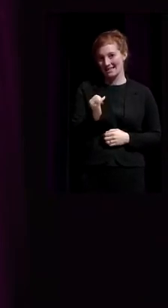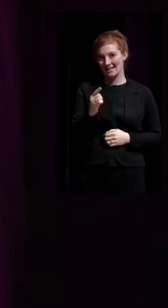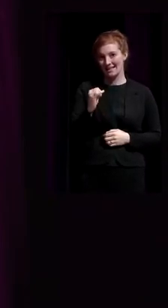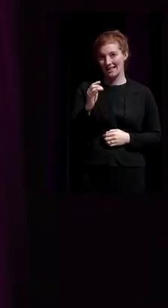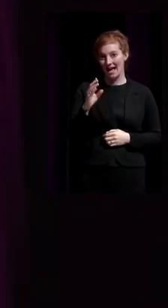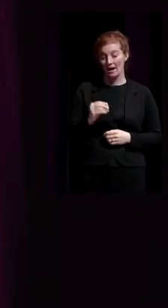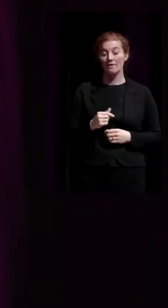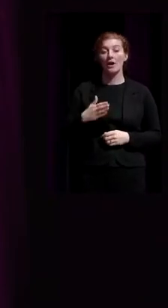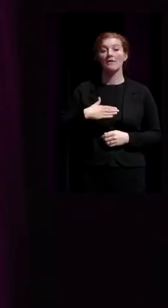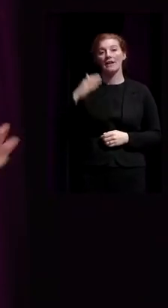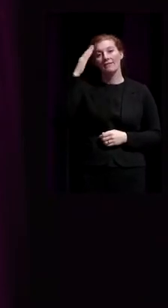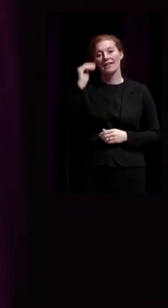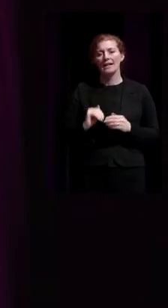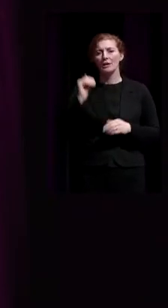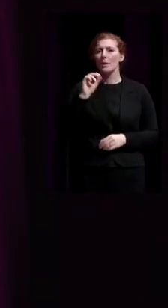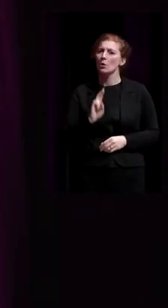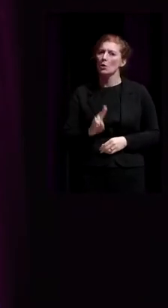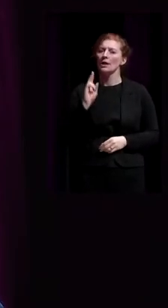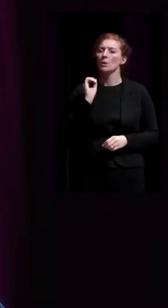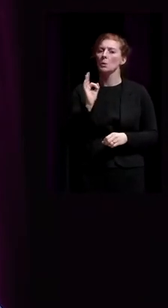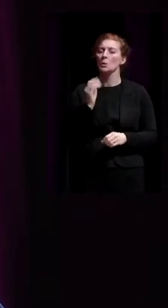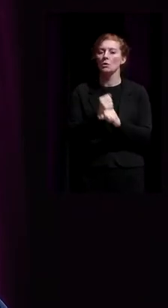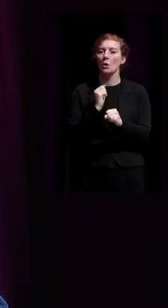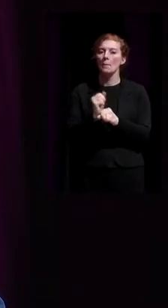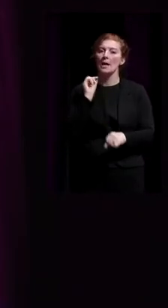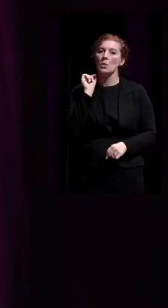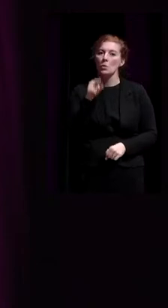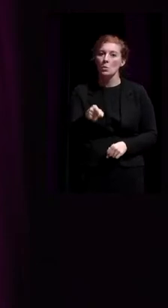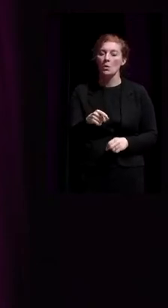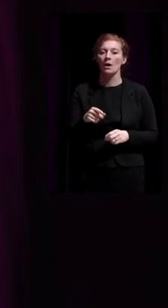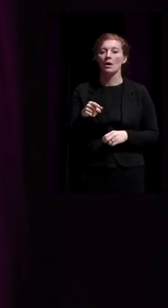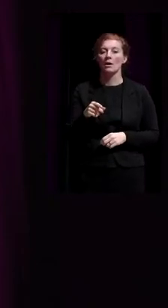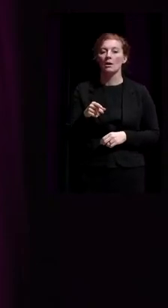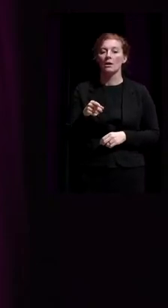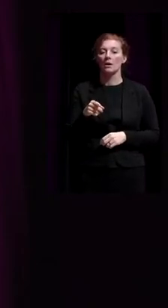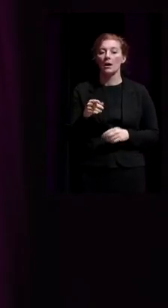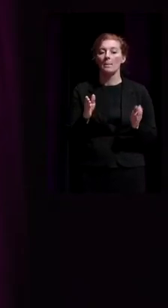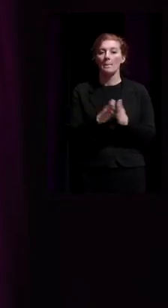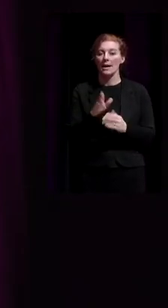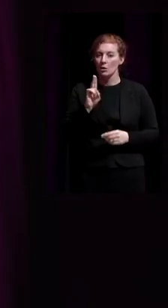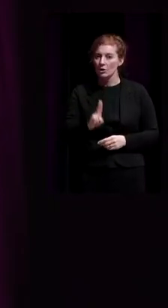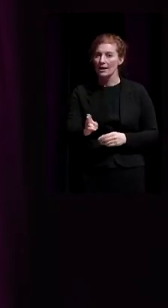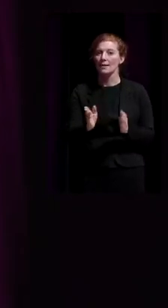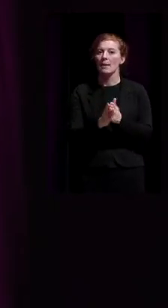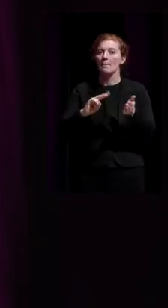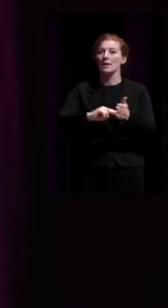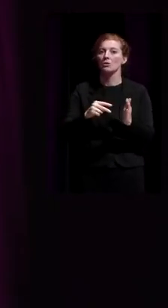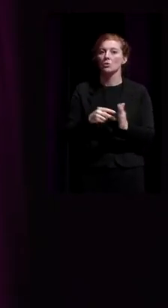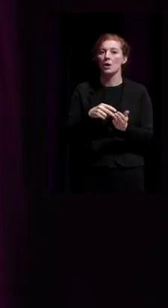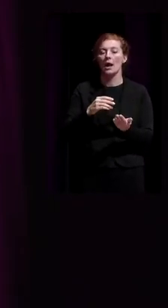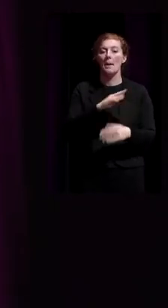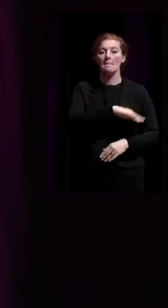att jag vill veta lite mer konkret. Då. Hur arbetar du och ni mer konkret med metoden